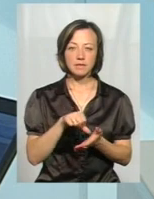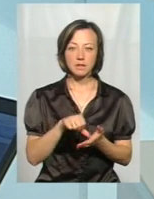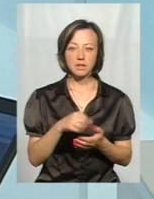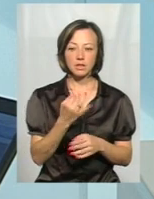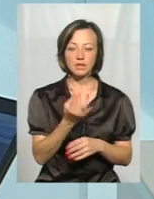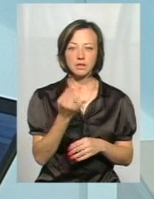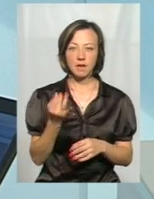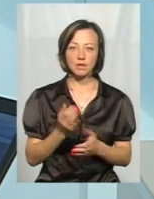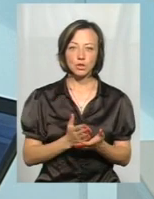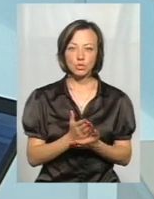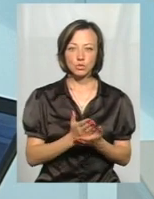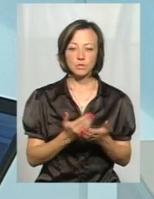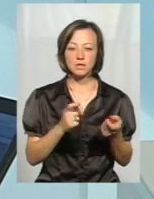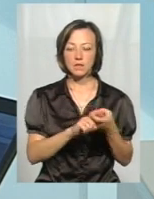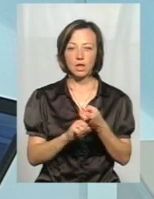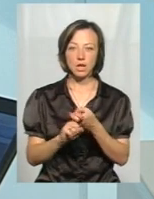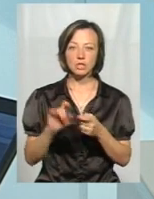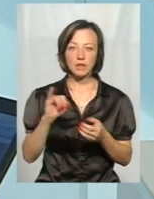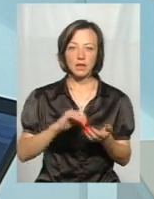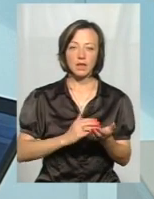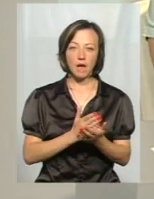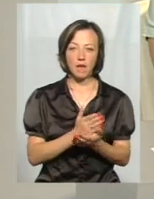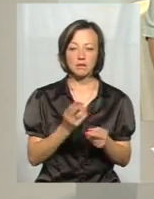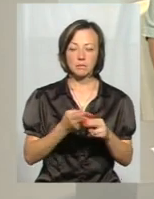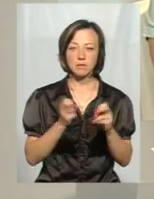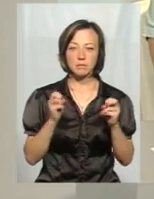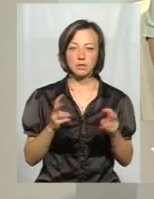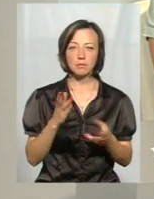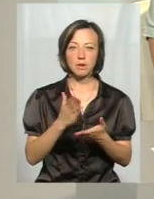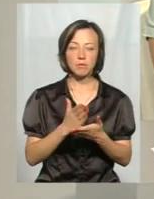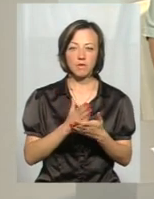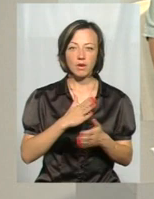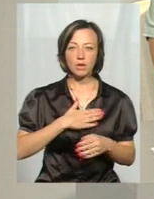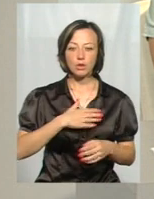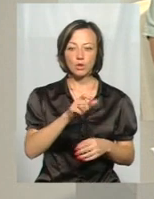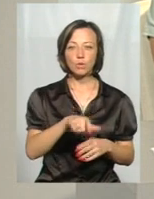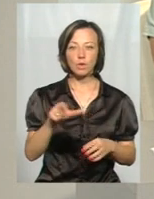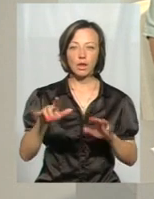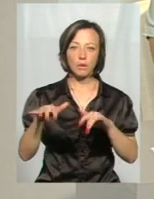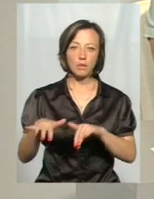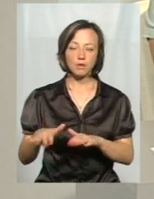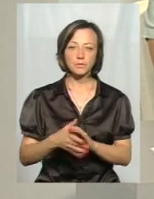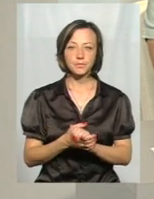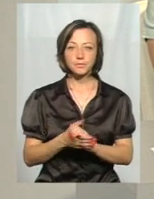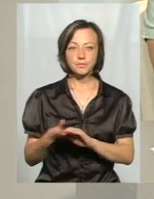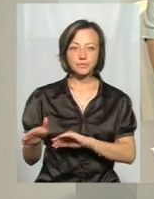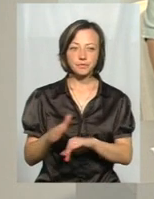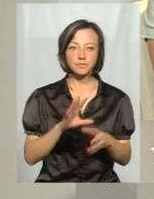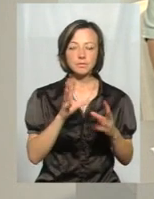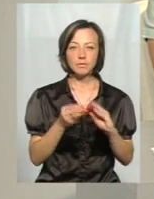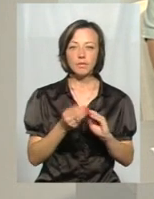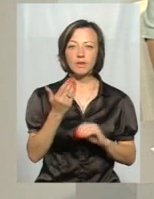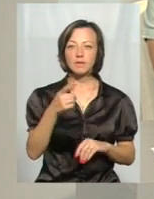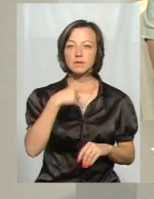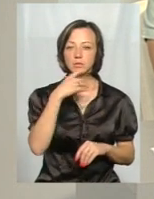інших зацікавлених служб, від якого залежить і якісне, і безпечне перебування наших людей на пляжі. Ну, от взагалі, ви тільки що говорили,